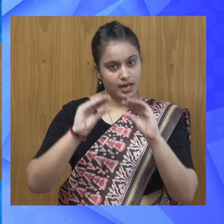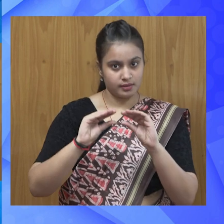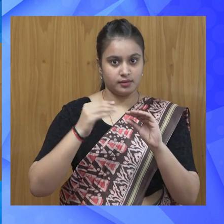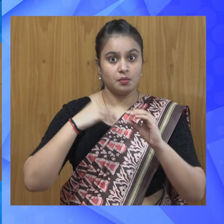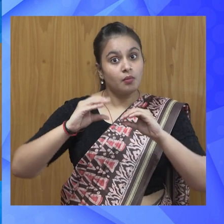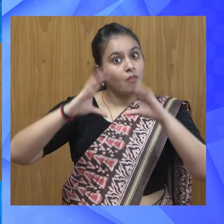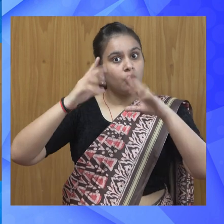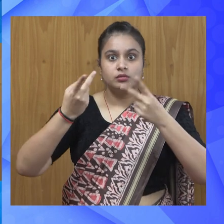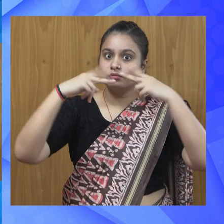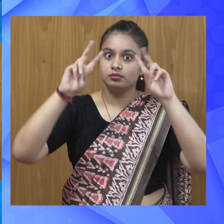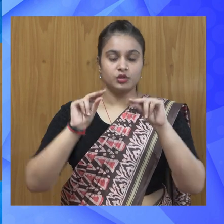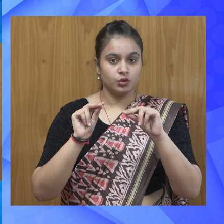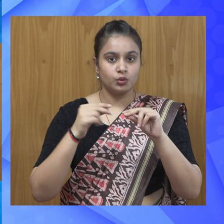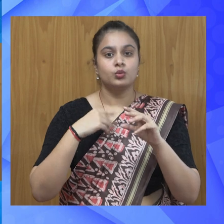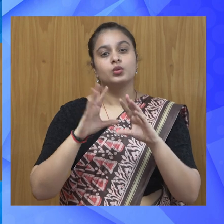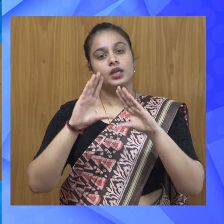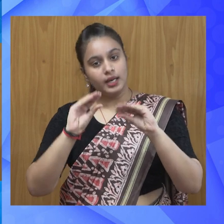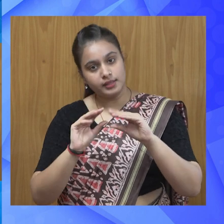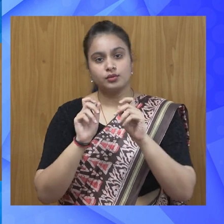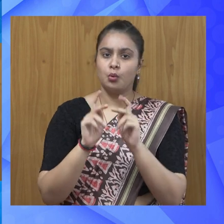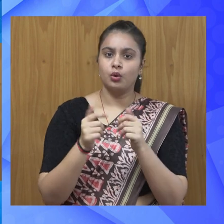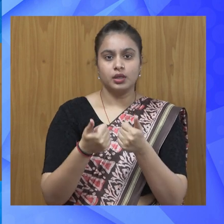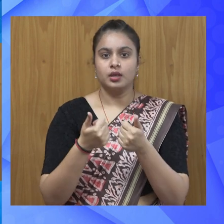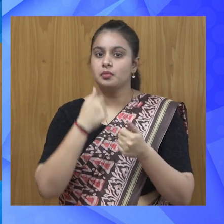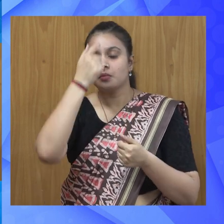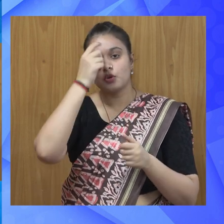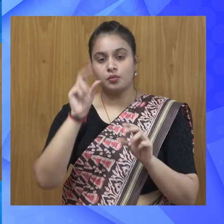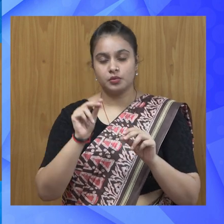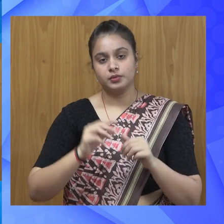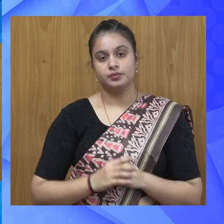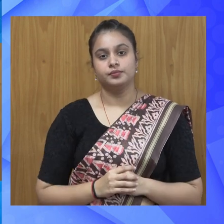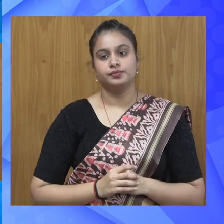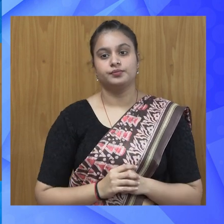स्क्रीन टाइम, हेल्दी यूज ऑफ गैजेट, हेल्दी यूज ऑफ टेक्नोलॉजी, ये इंपॉर्टेंट चीज।